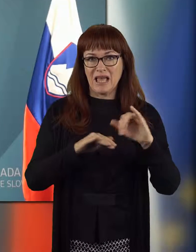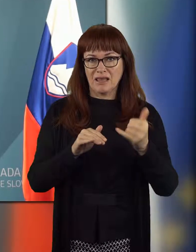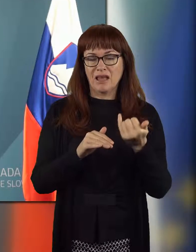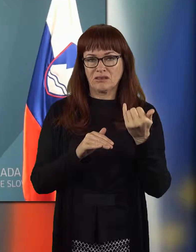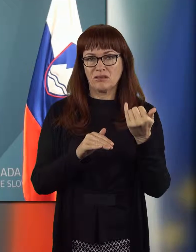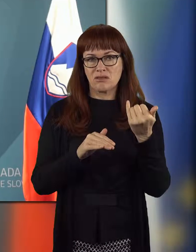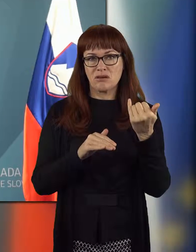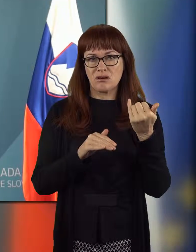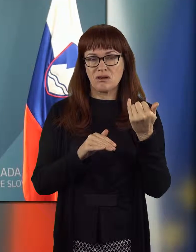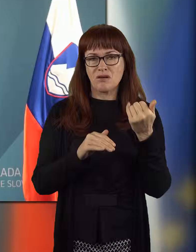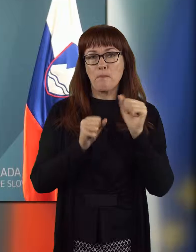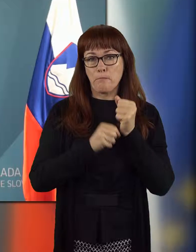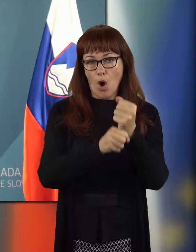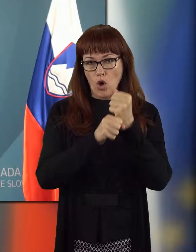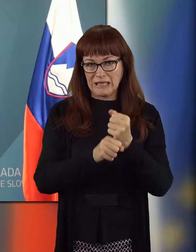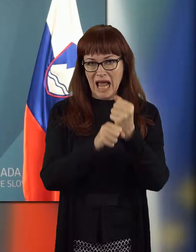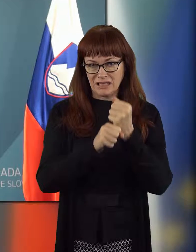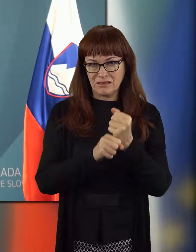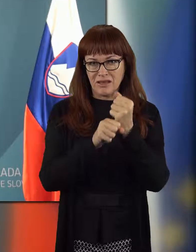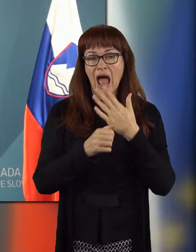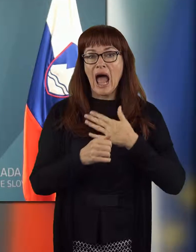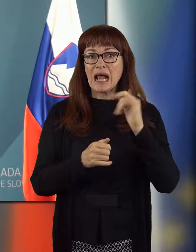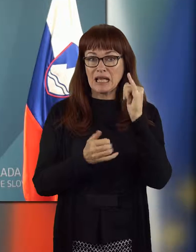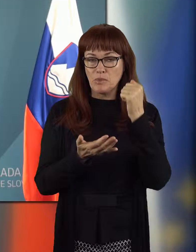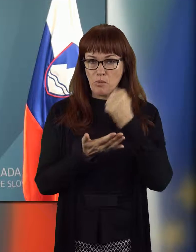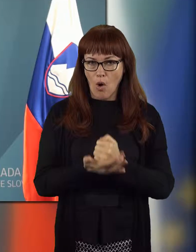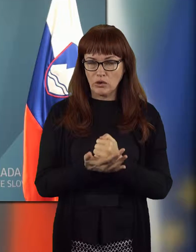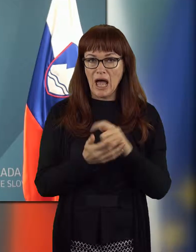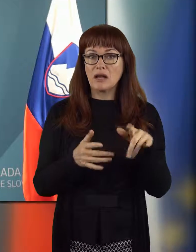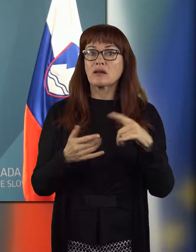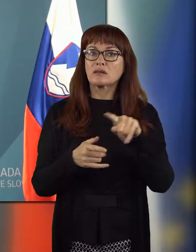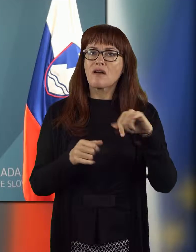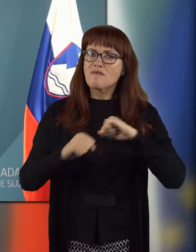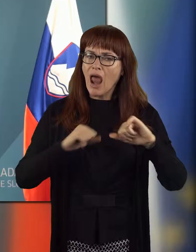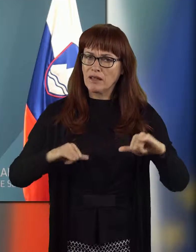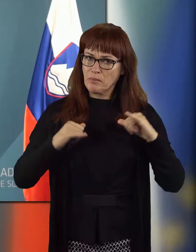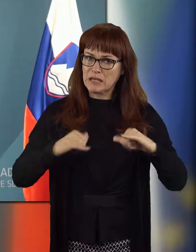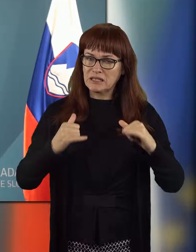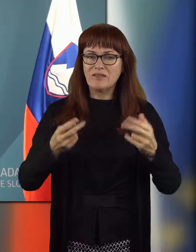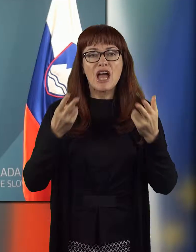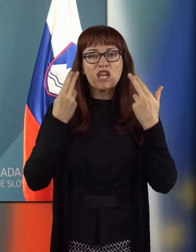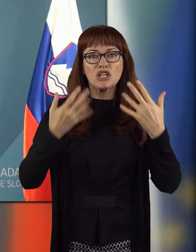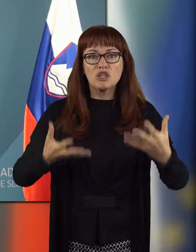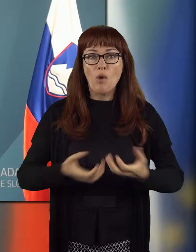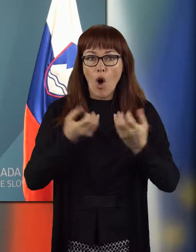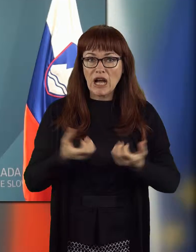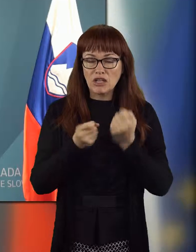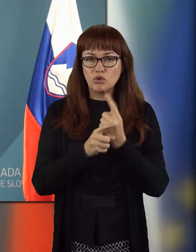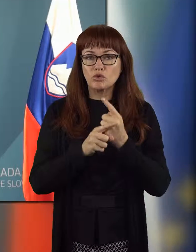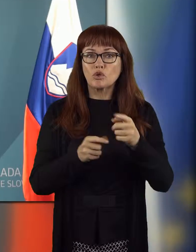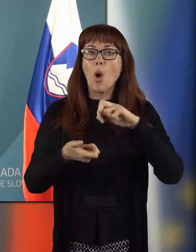teden na protestu. Rad bi poudaril, da si vlada seveda prizadeva, da iščemo rešitve, da tudi